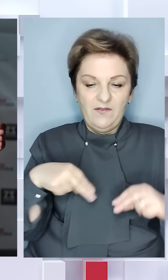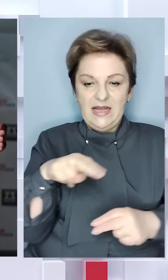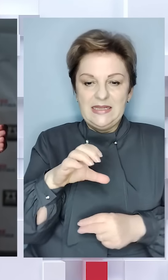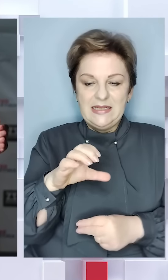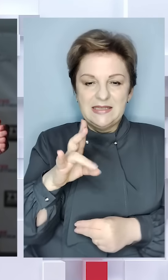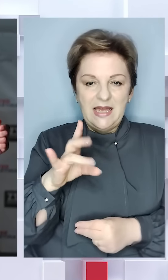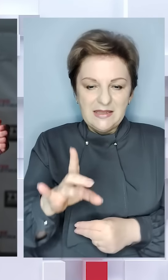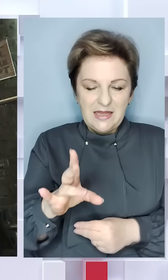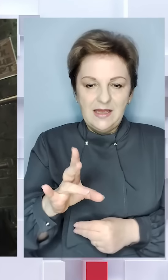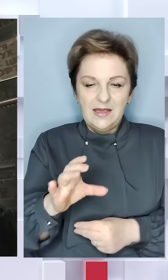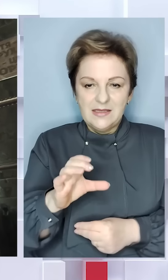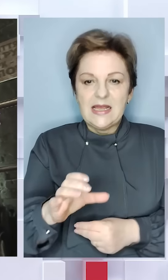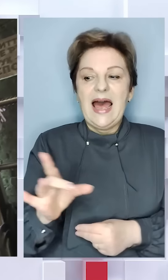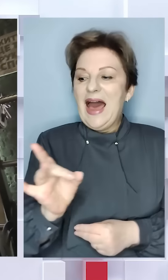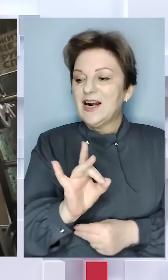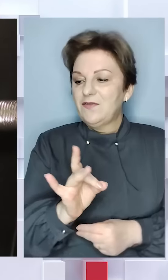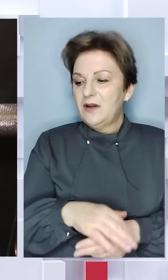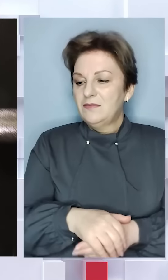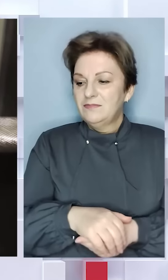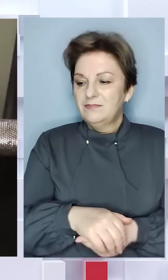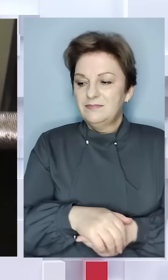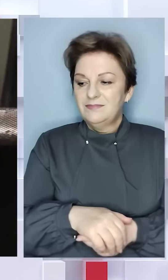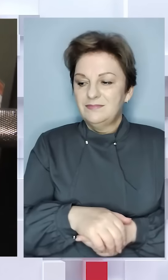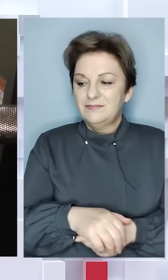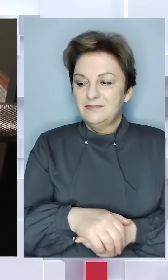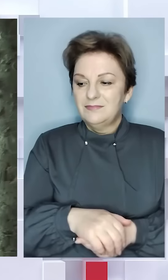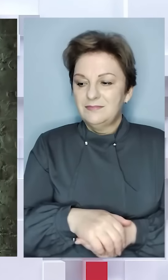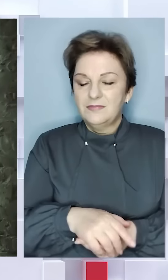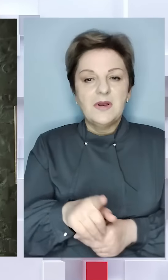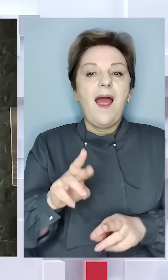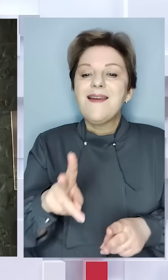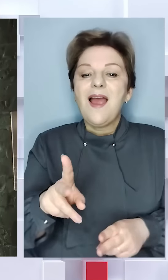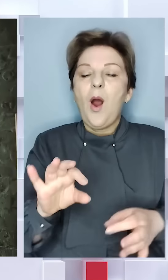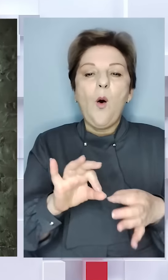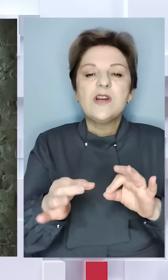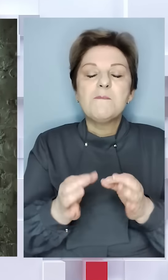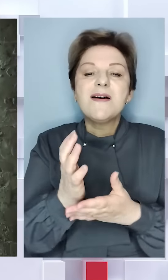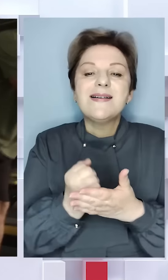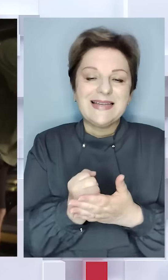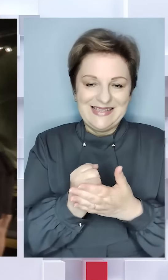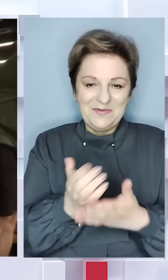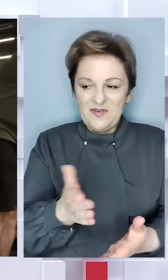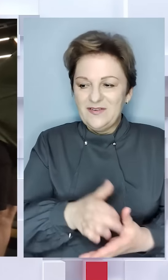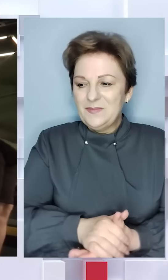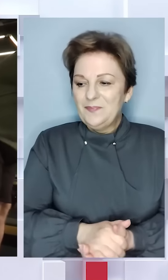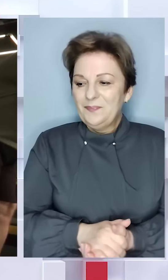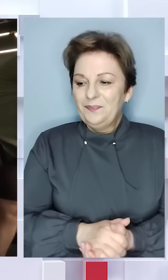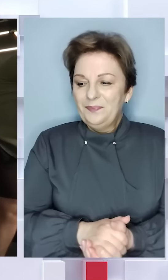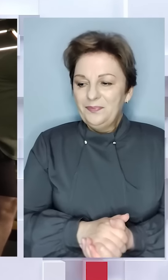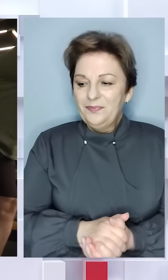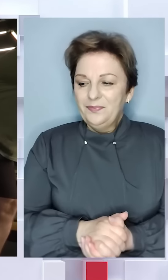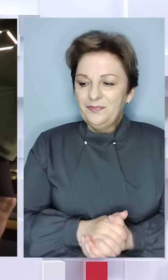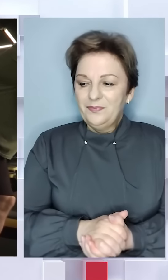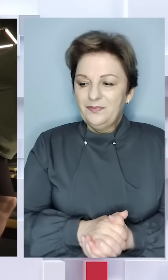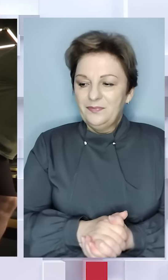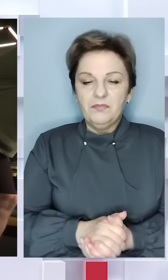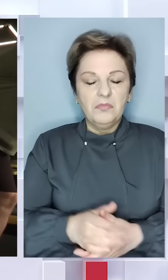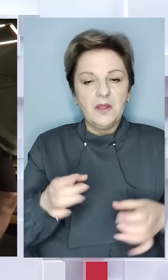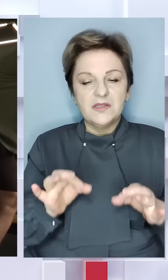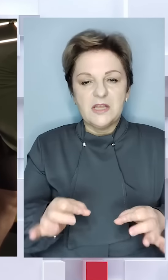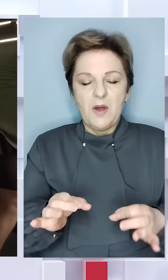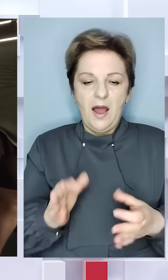ДСНС Рівненщини. Це кат просто. Типу, ми, що ми олімпійські резерви. Бо приколи приколами. Але, ну,